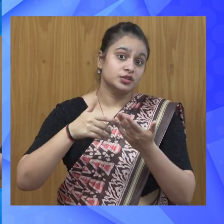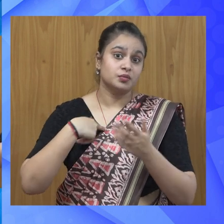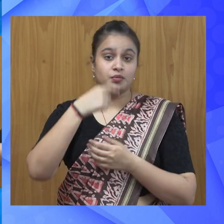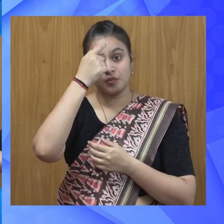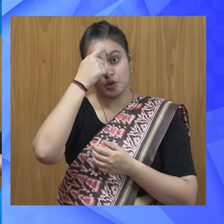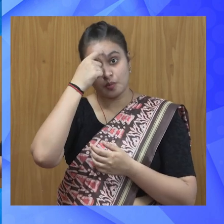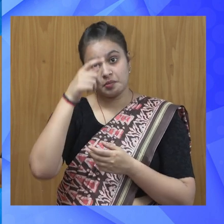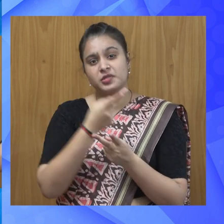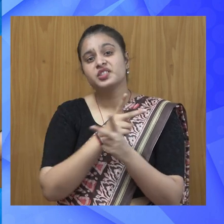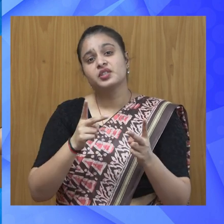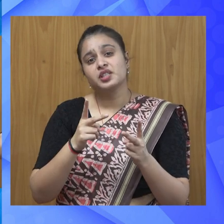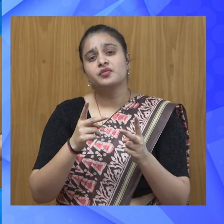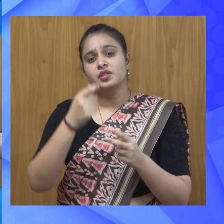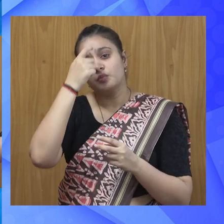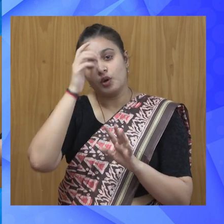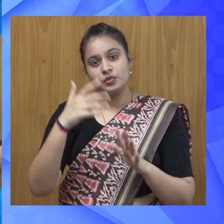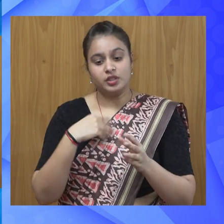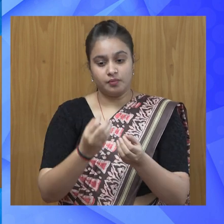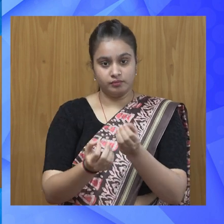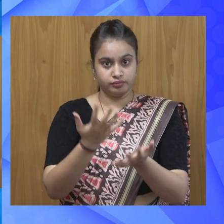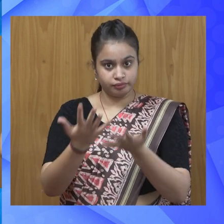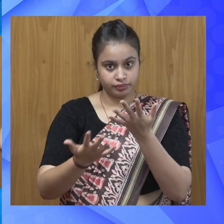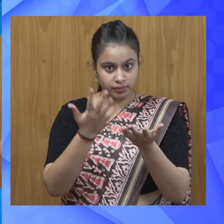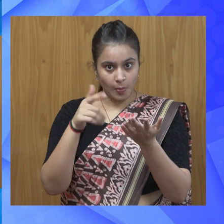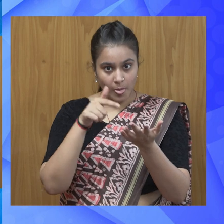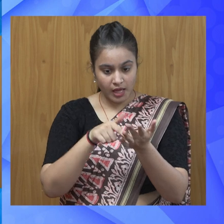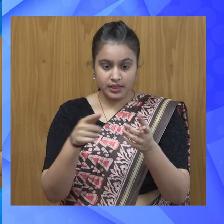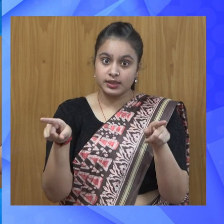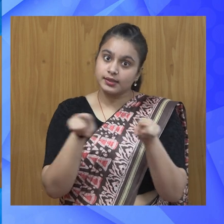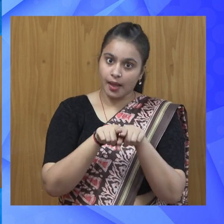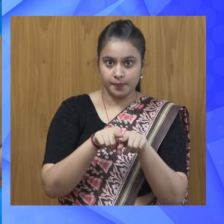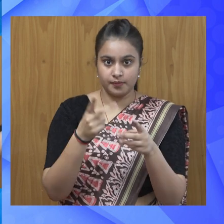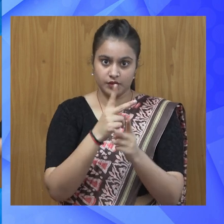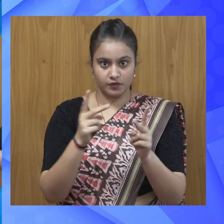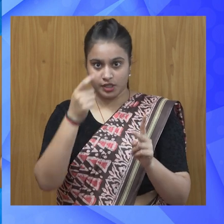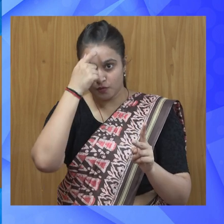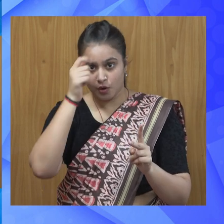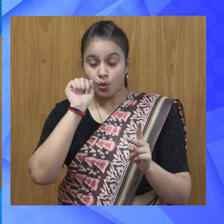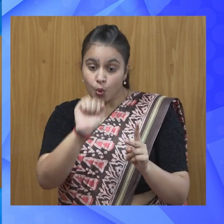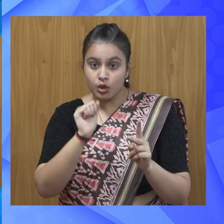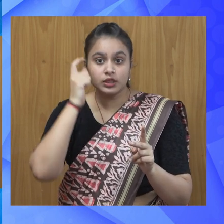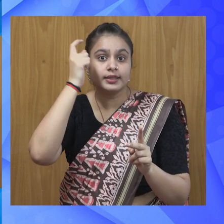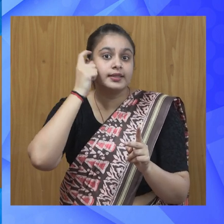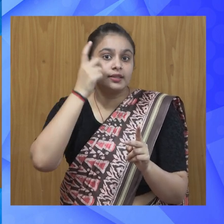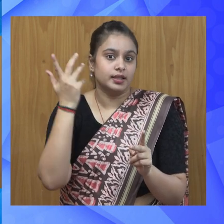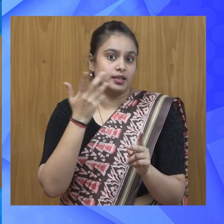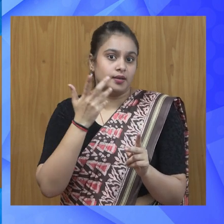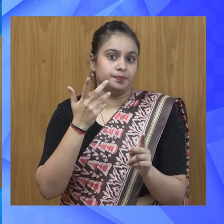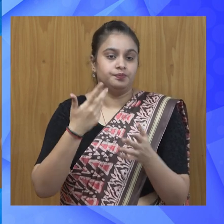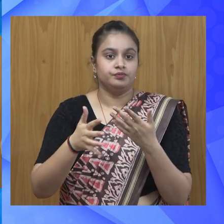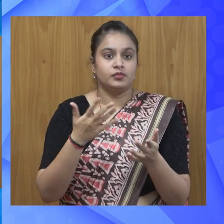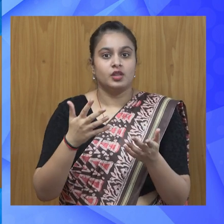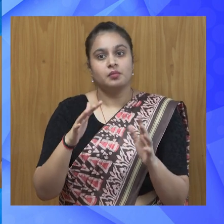है। तो उससे क्या होगा, जो फ्लेम्स है, जो आग निकलती है, उसको आप एक समझ सकते हैं कि आपके जो थॉट्स हैं कि कोई